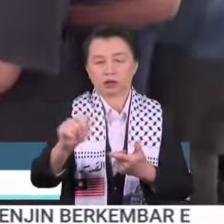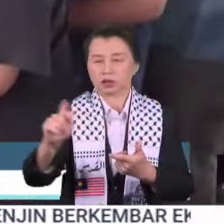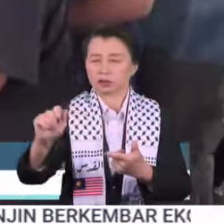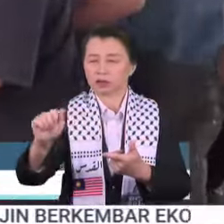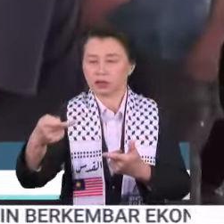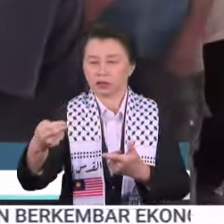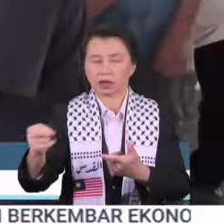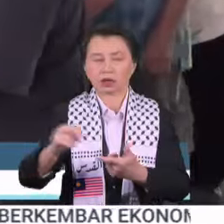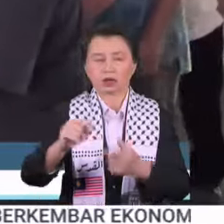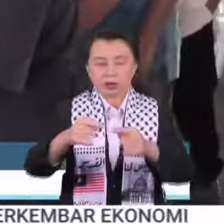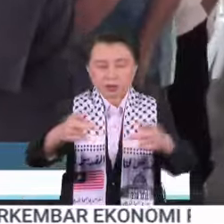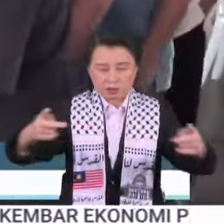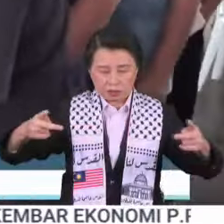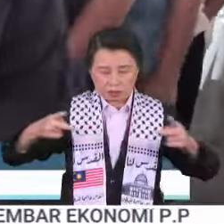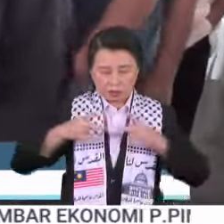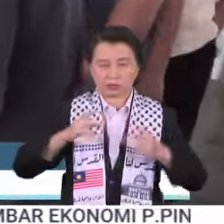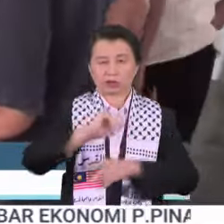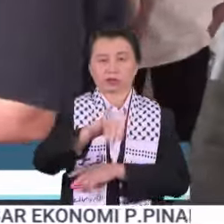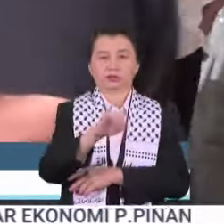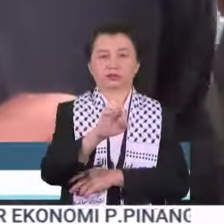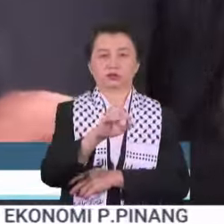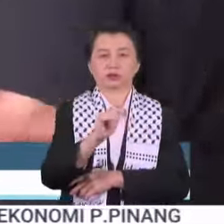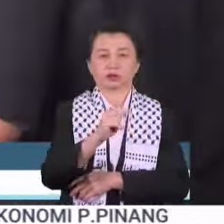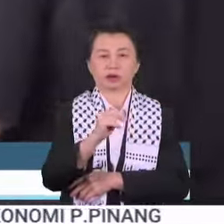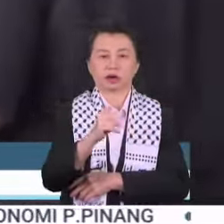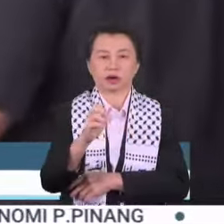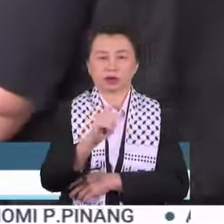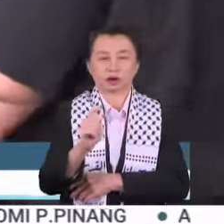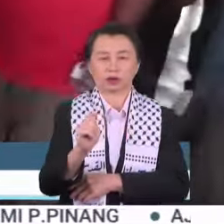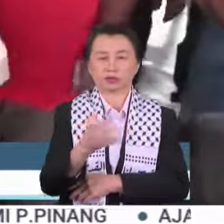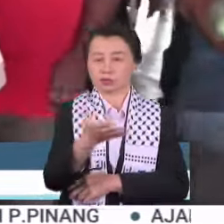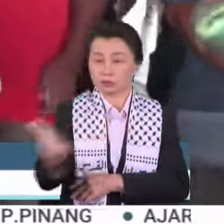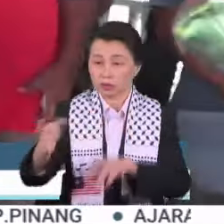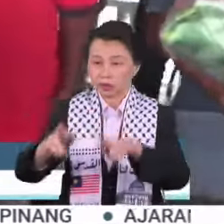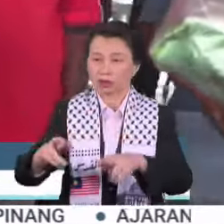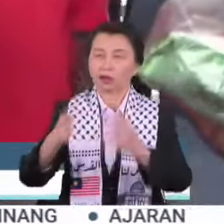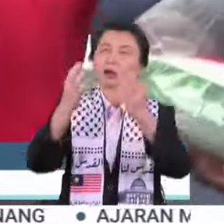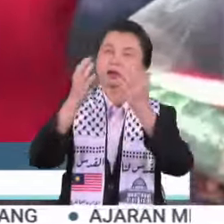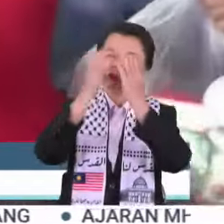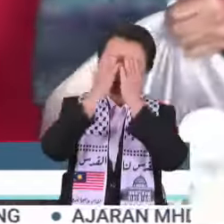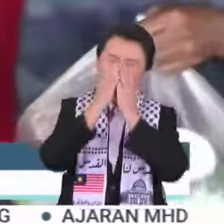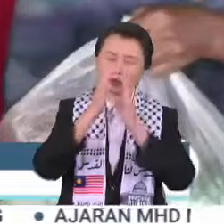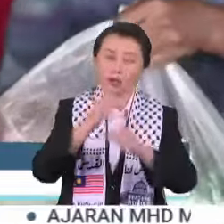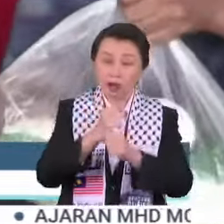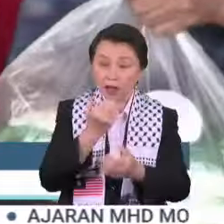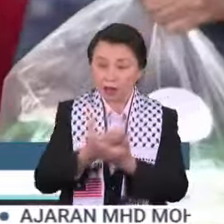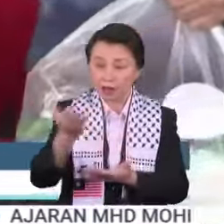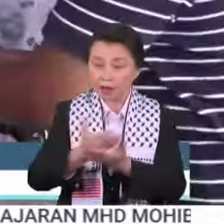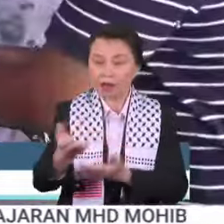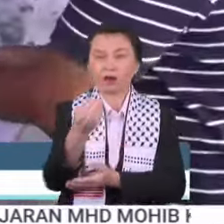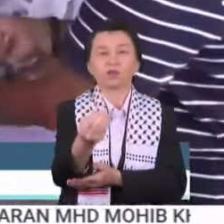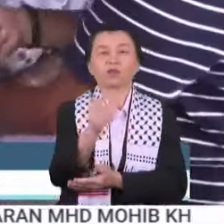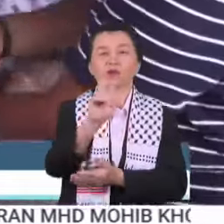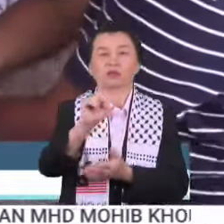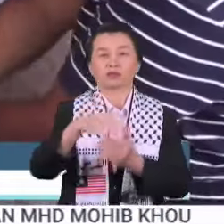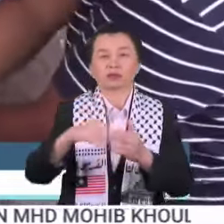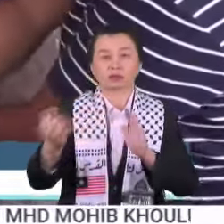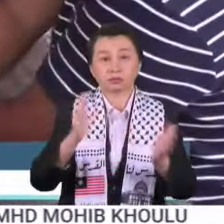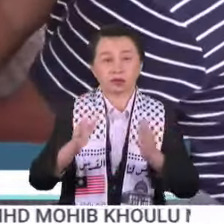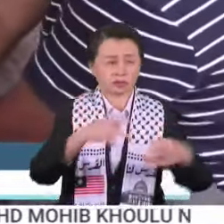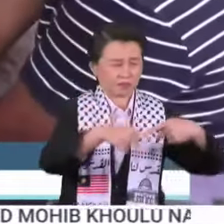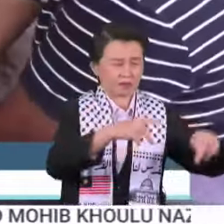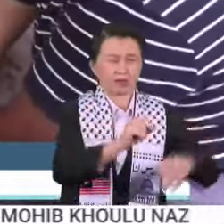Tawar dalam kawasan Jerantut. Sementara itu, pembeli ditemui menzahirkan rasa syukur apabila dapat membeli dengan harga lebih murah